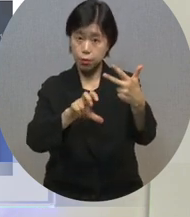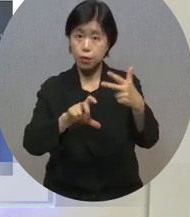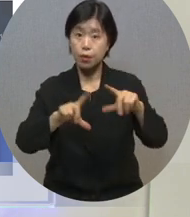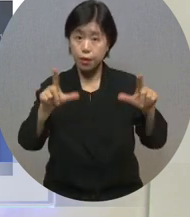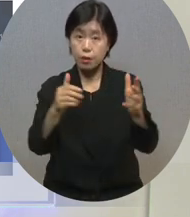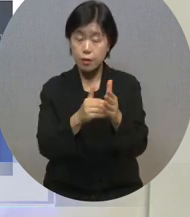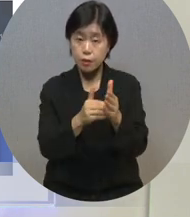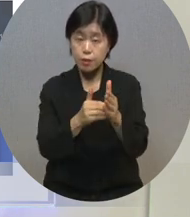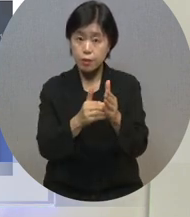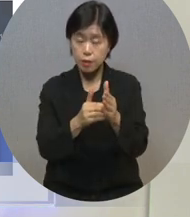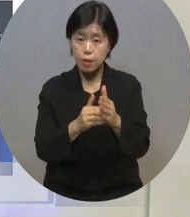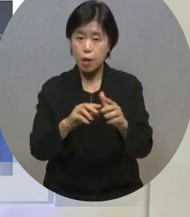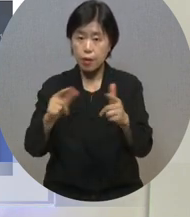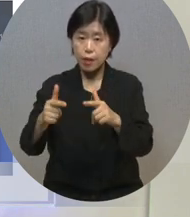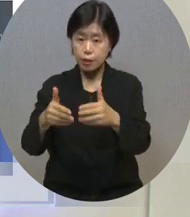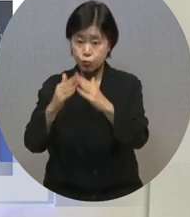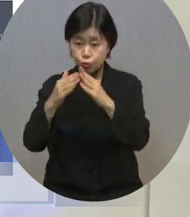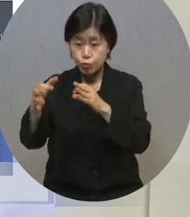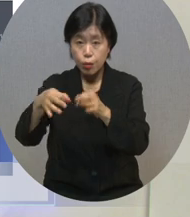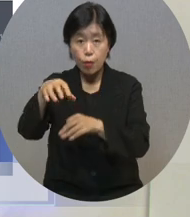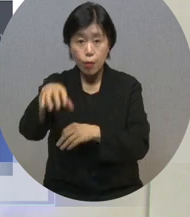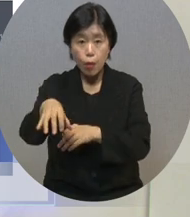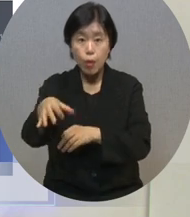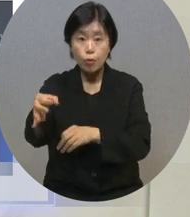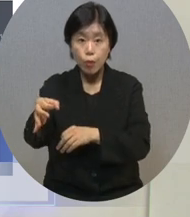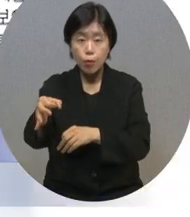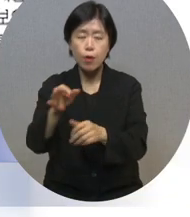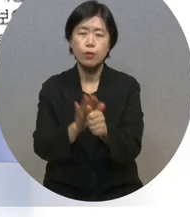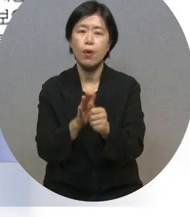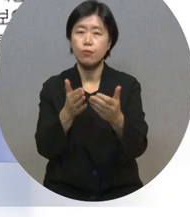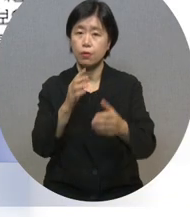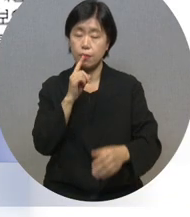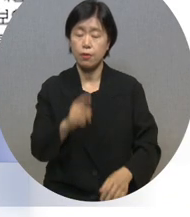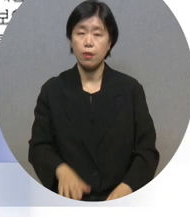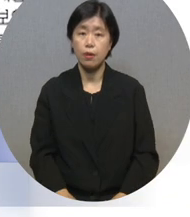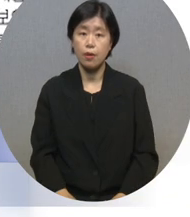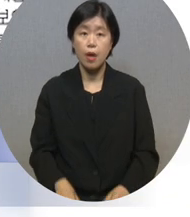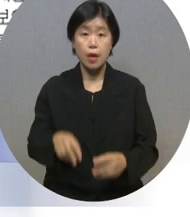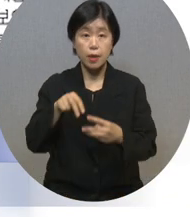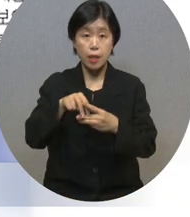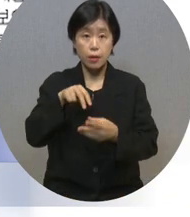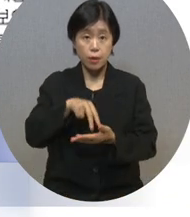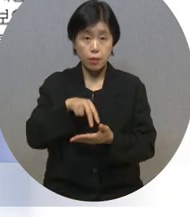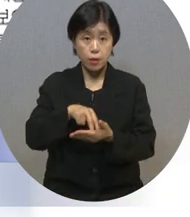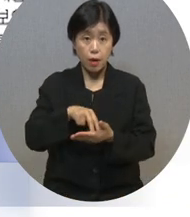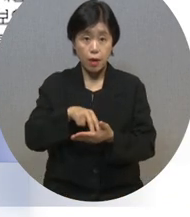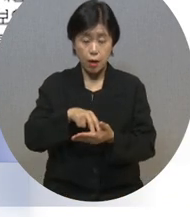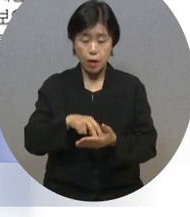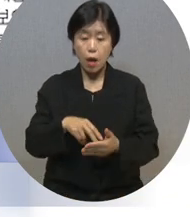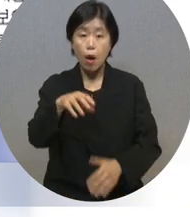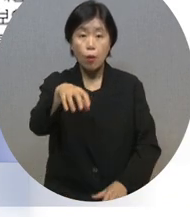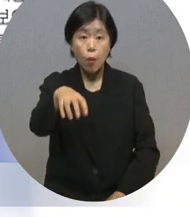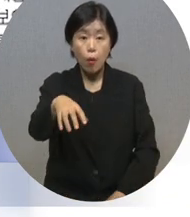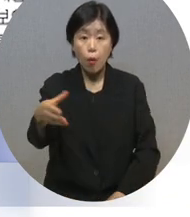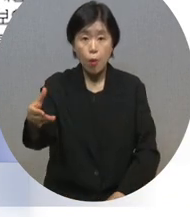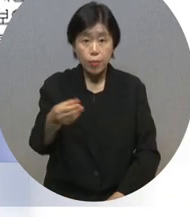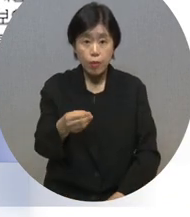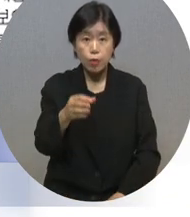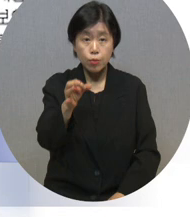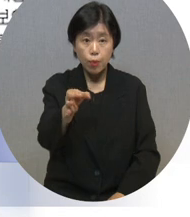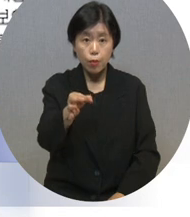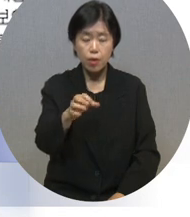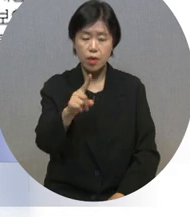점포에 임차 보증금을 지원한다는 소식이 실렸네요. 센터는 임차 보증금을 최대 1억 3천만